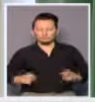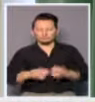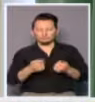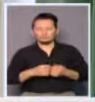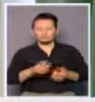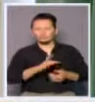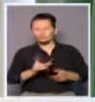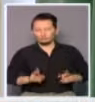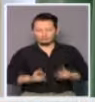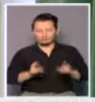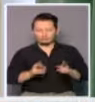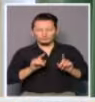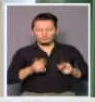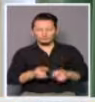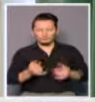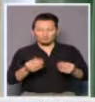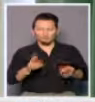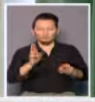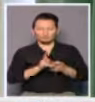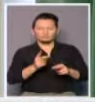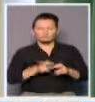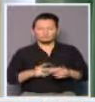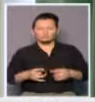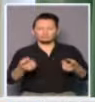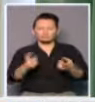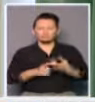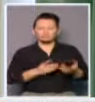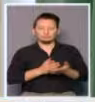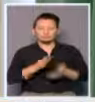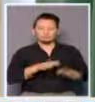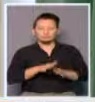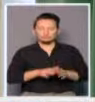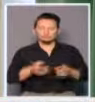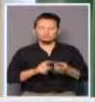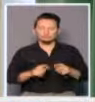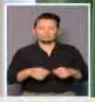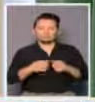уголовные правонарушения. Сегодняшняя наша встреча – это мероприятие, направленное на профилактику нарушений закона.